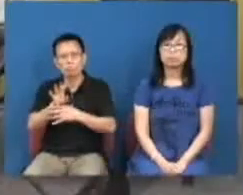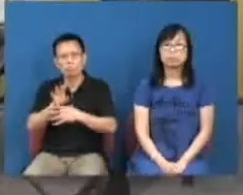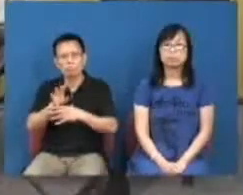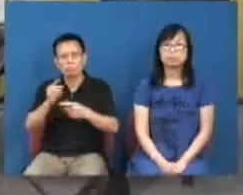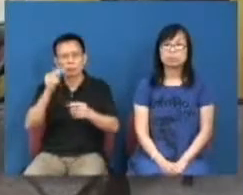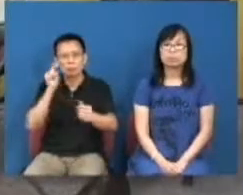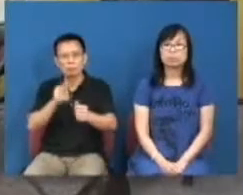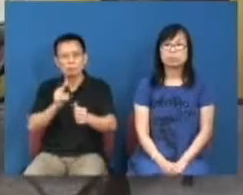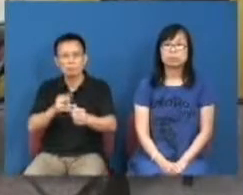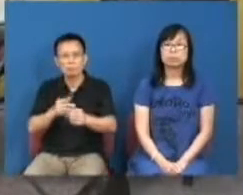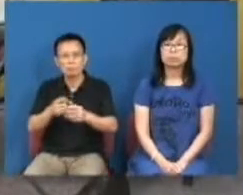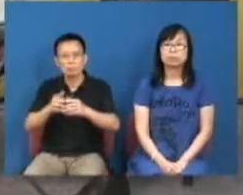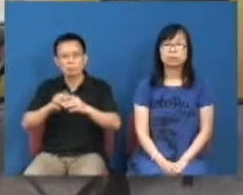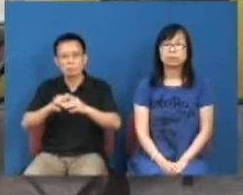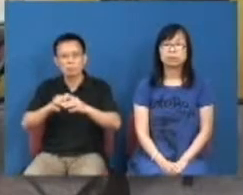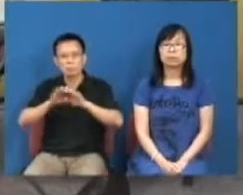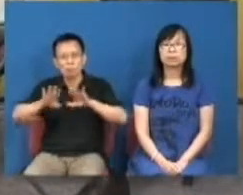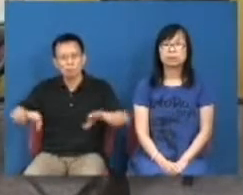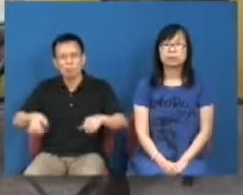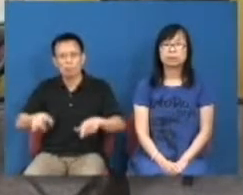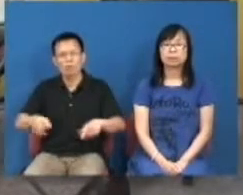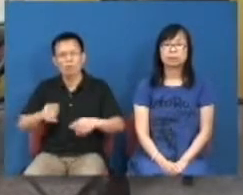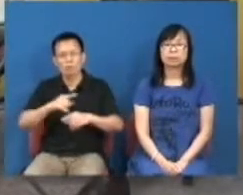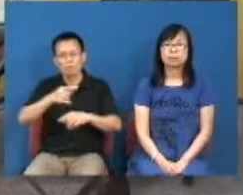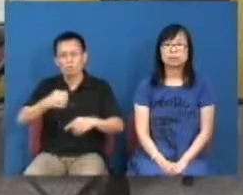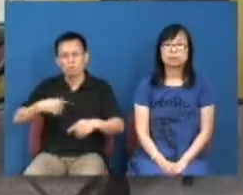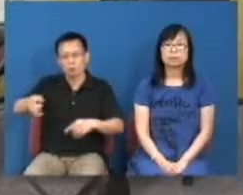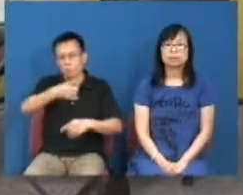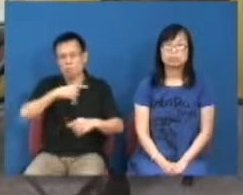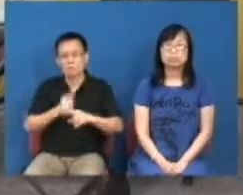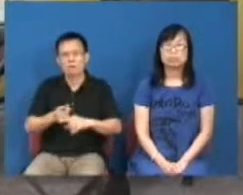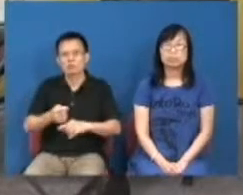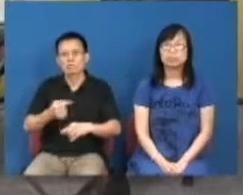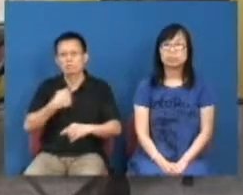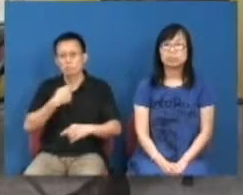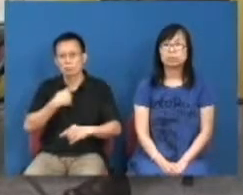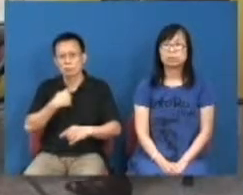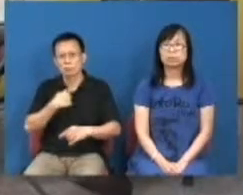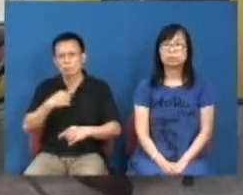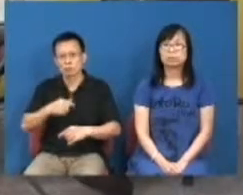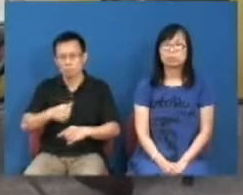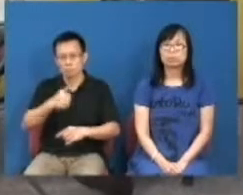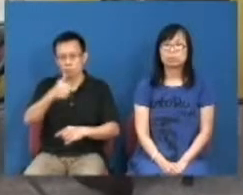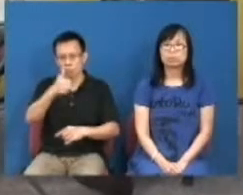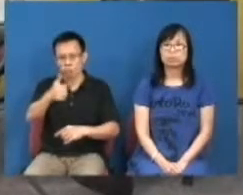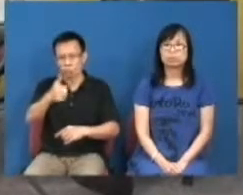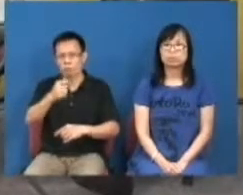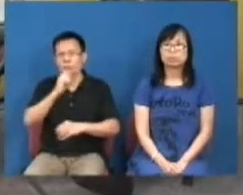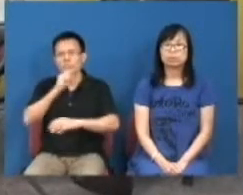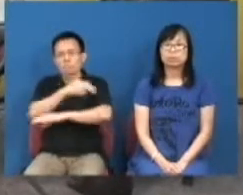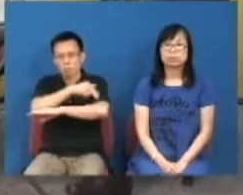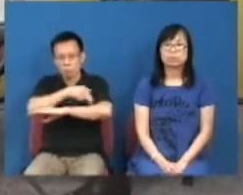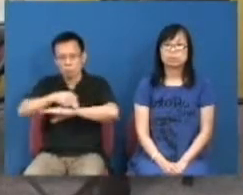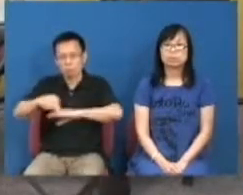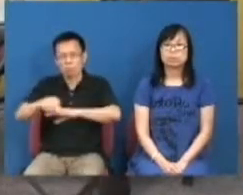問題啦。我哋真係需要係有個好有計劃嘅